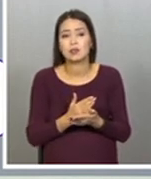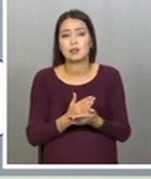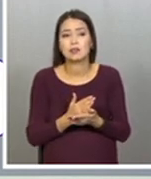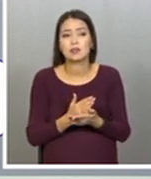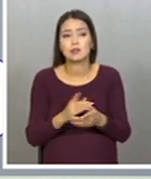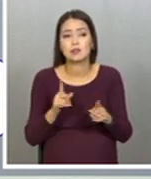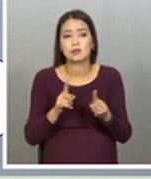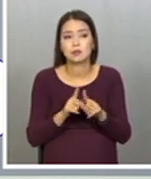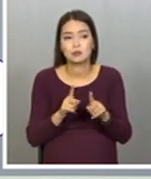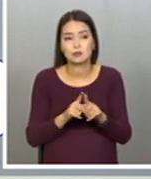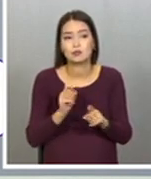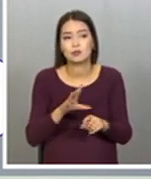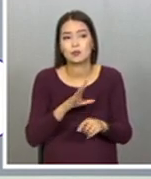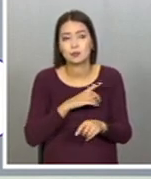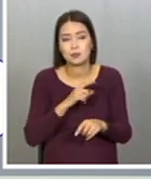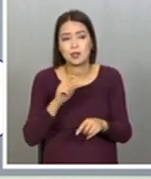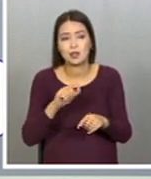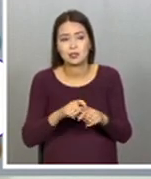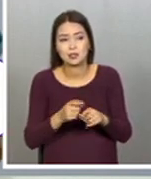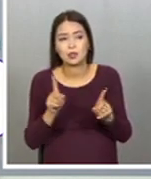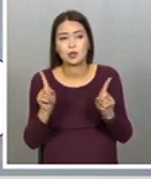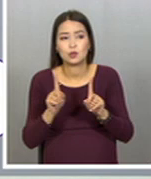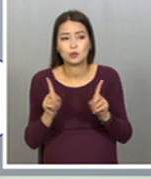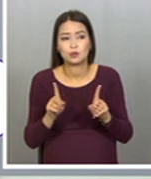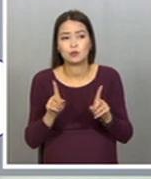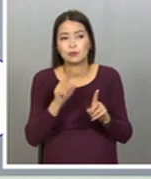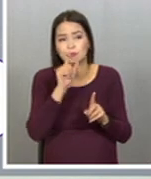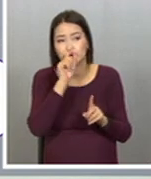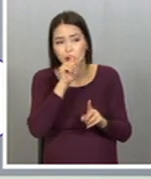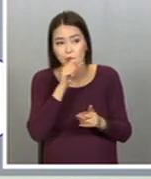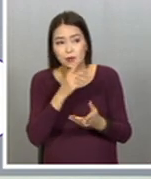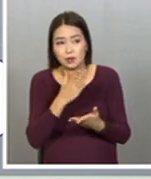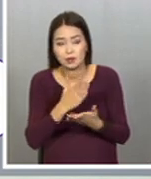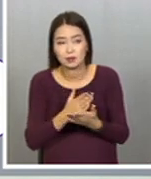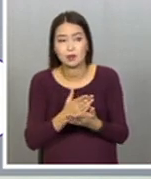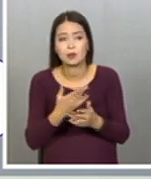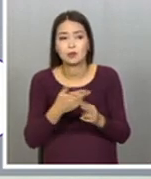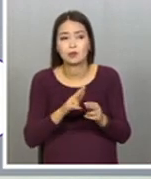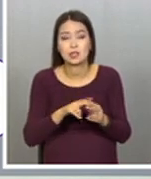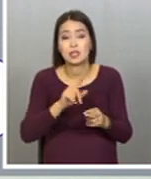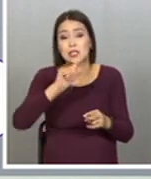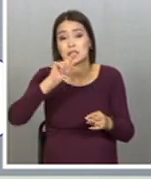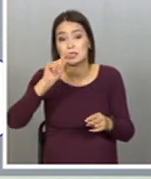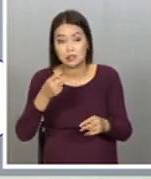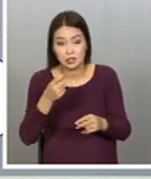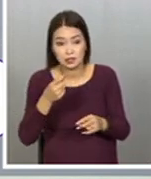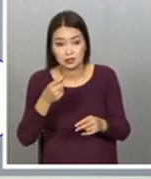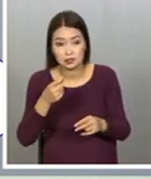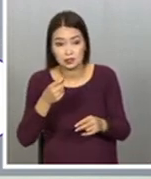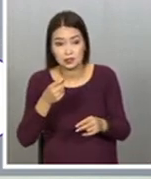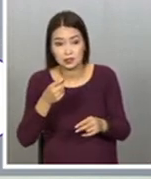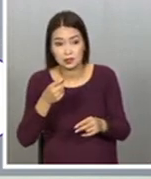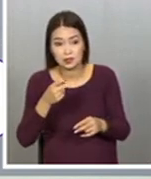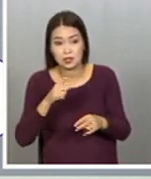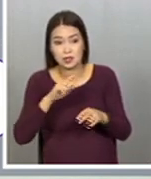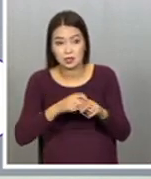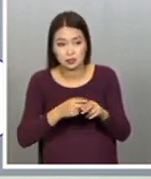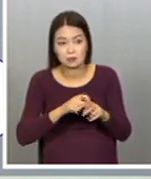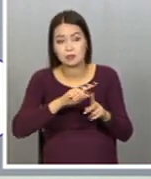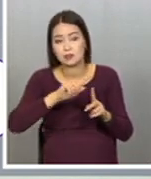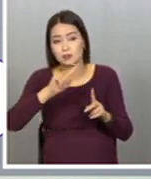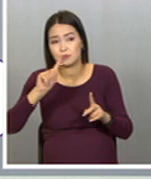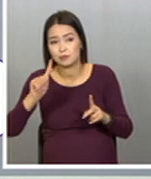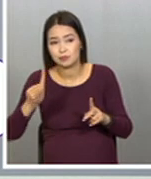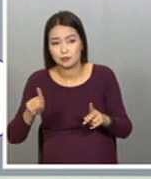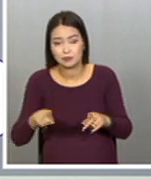болуы мүмкін. Бұл жәндіктер адамды шаққан кезде шағу арқылы бұл қоздырғыштар адамның